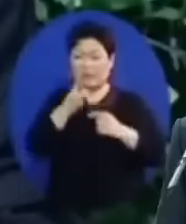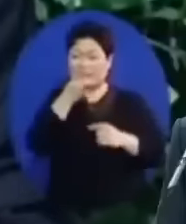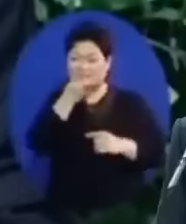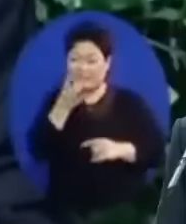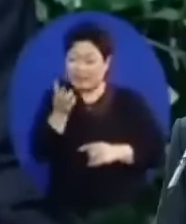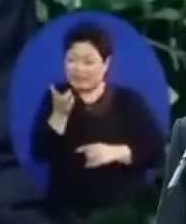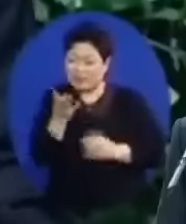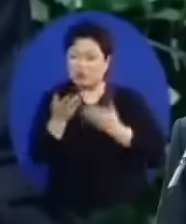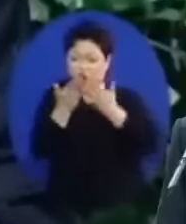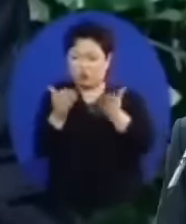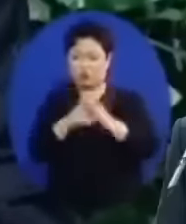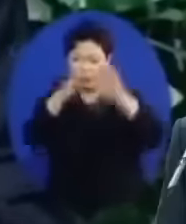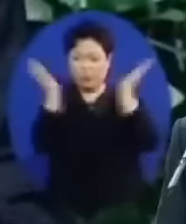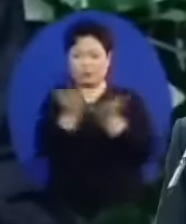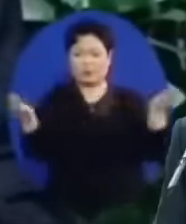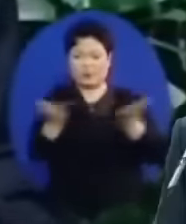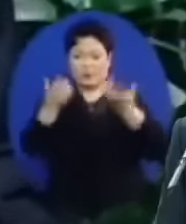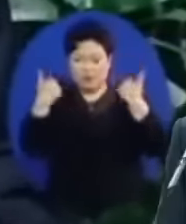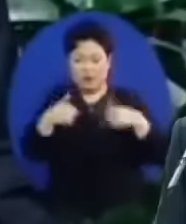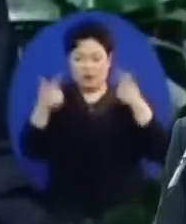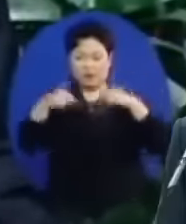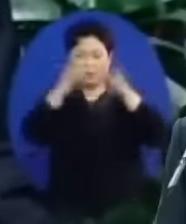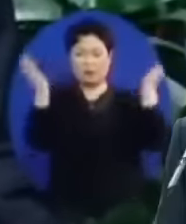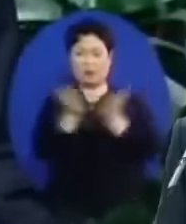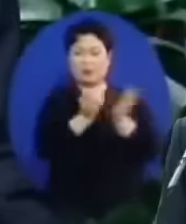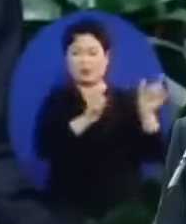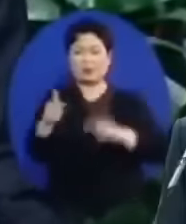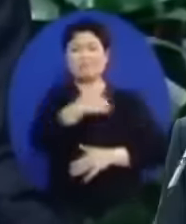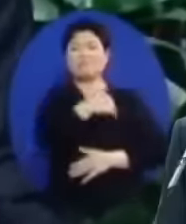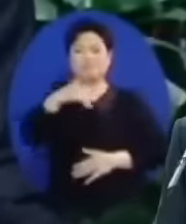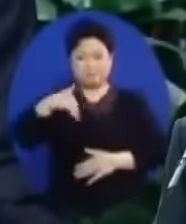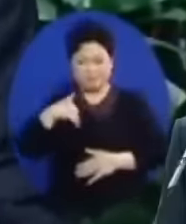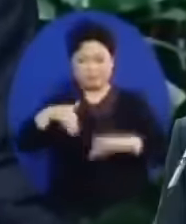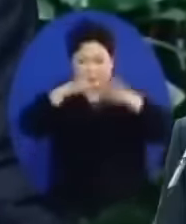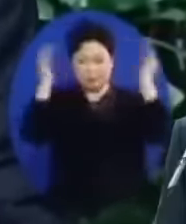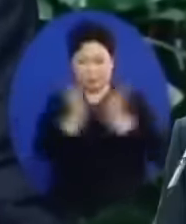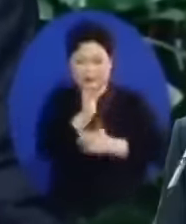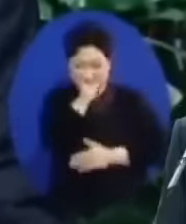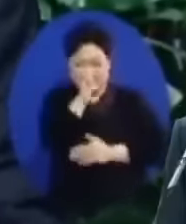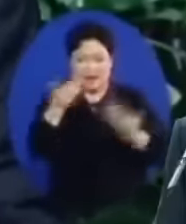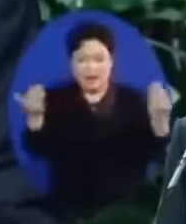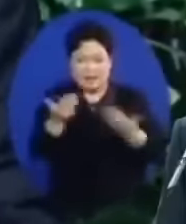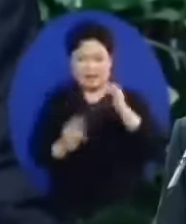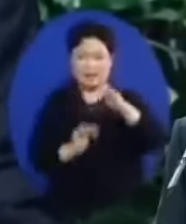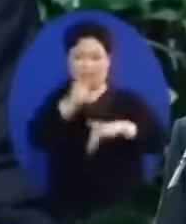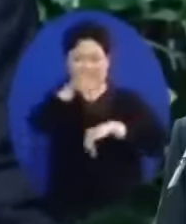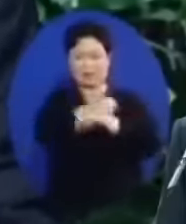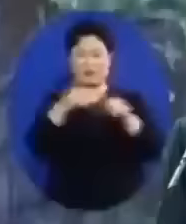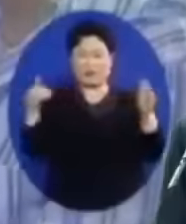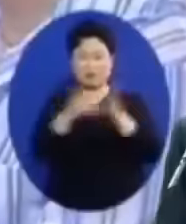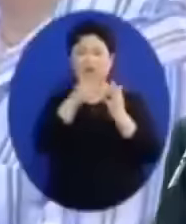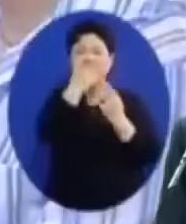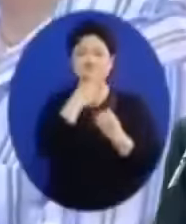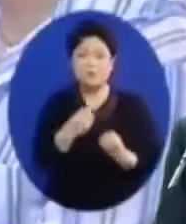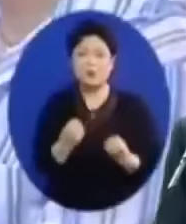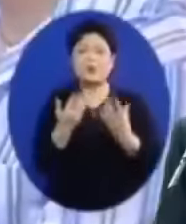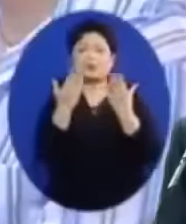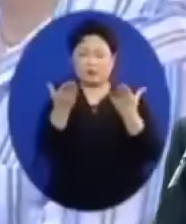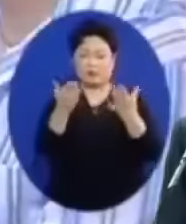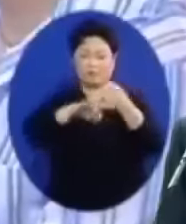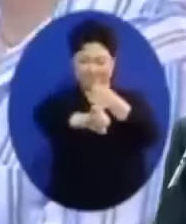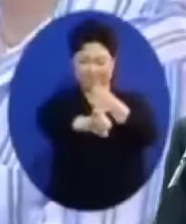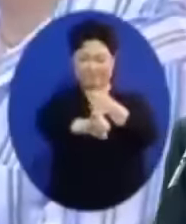씨앗을 주시고 모든 일에 항상 모든 것이 능력하여 모든 착한 일을 넘치게 하도록 축복해 주신다는